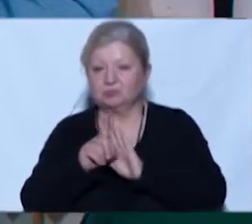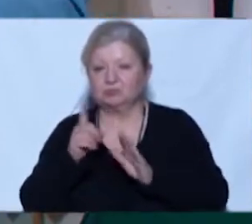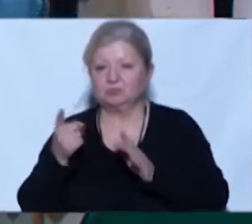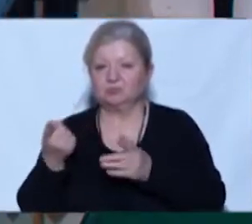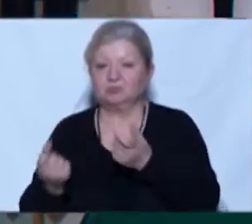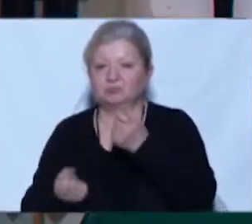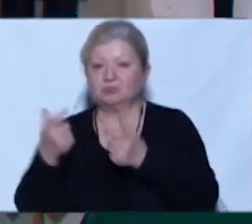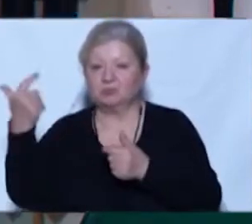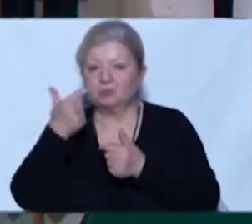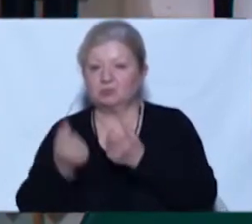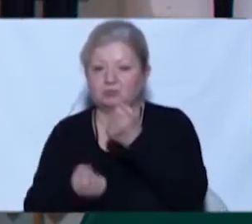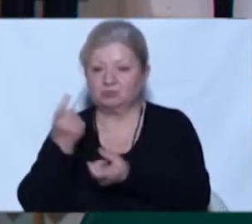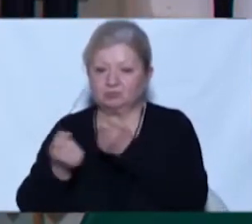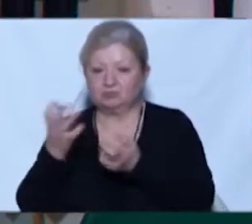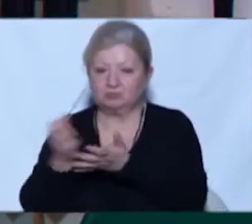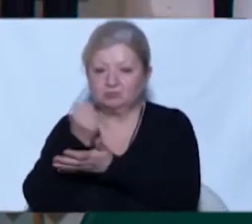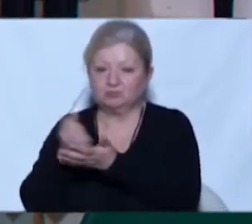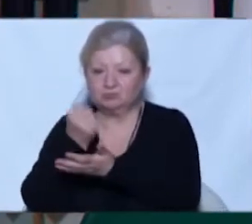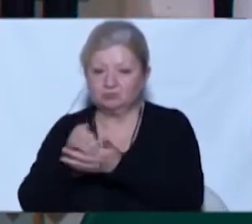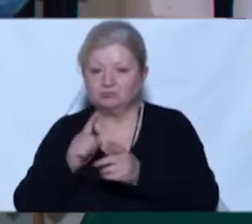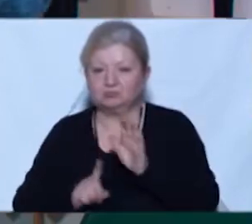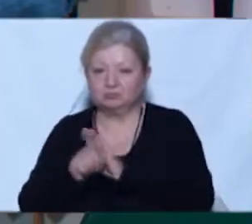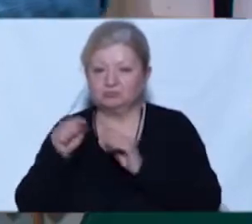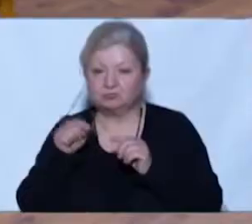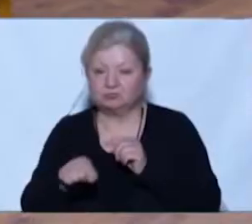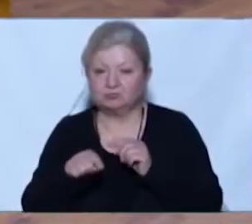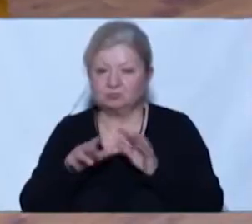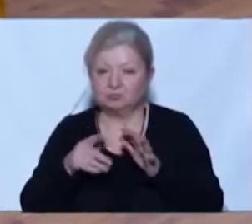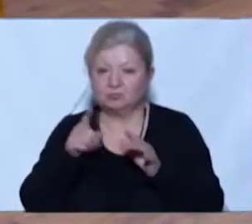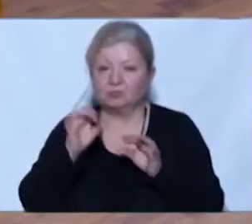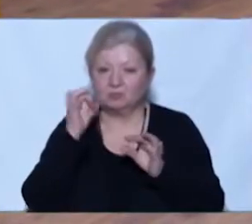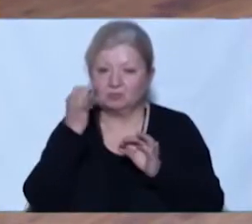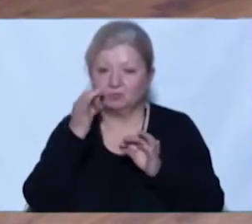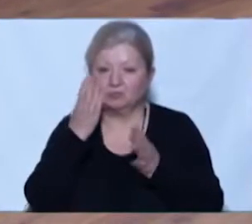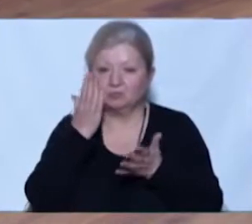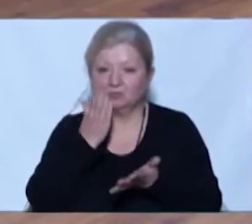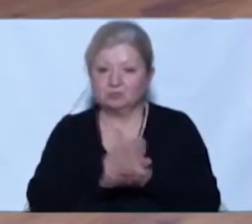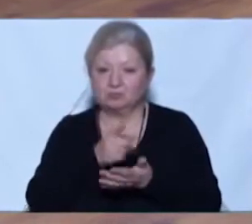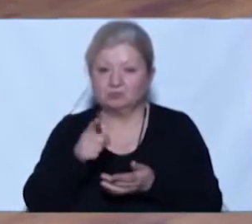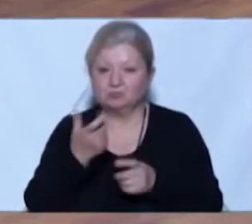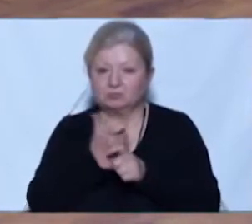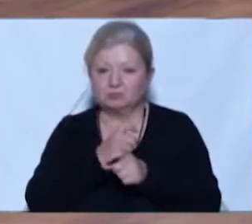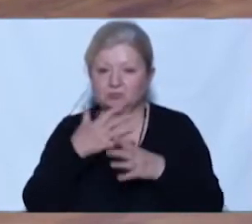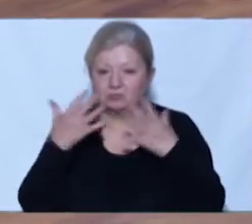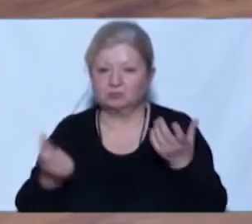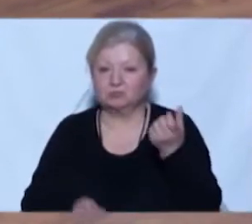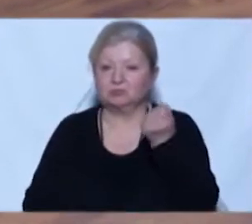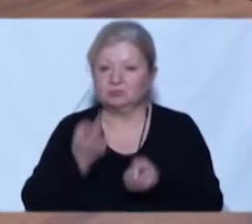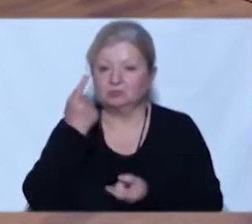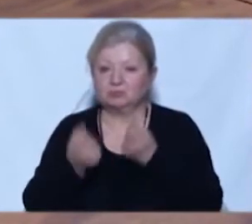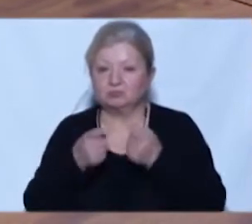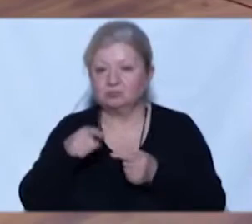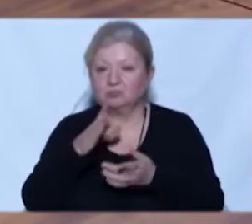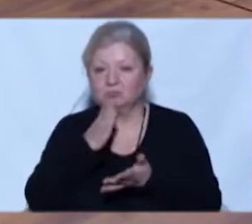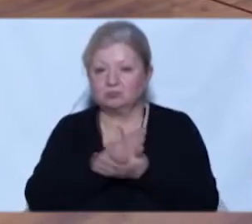აღმოჩენებისათვის. Ეს მომენტი ისტორიაში საფუძველს უდევს ერთ ძალიან დიდ აღმოჩენას, როგორც გითხარით, რომელიც